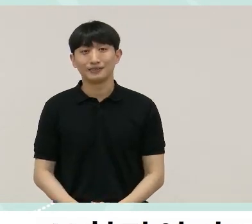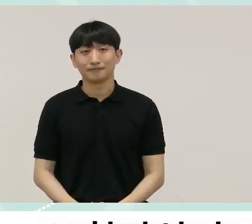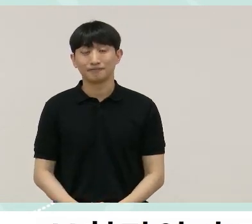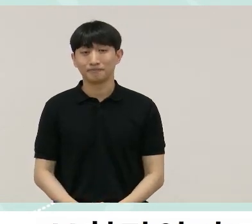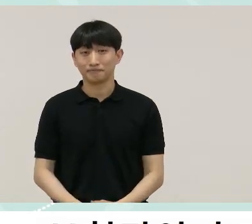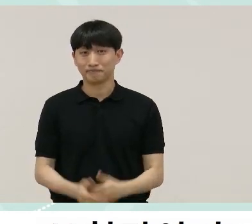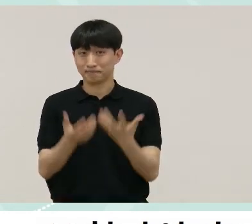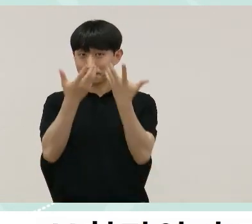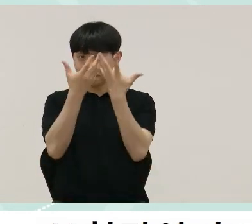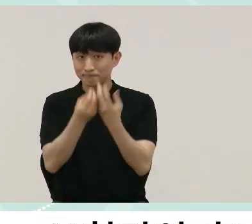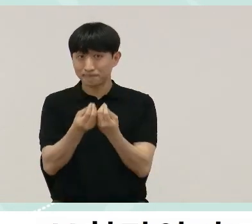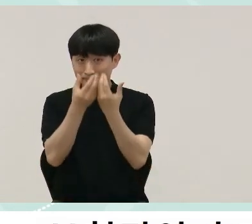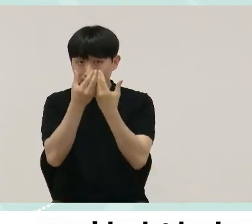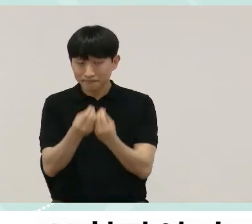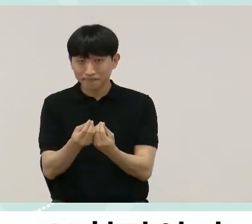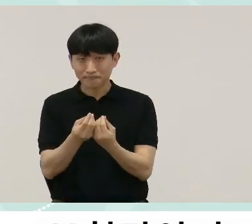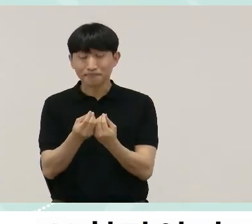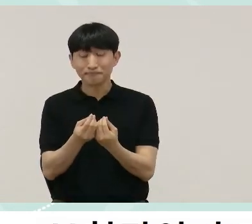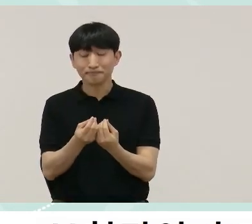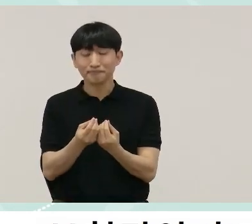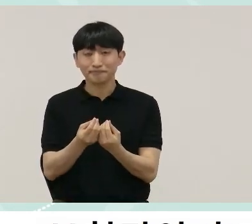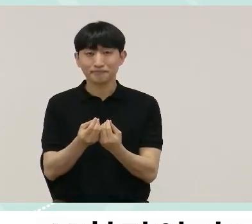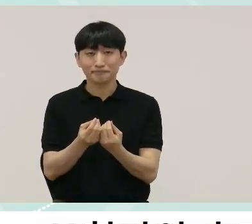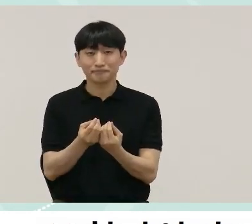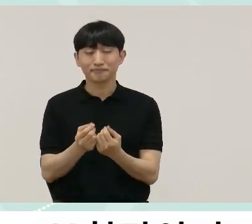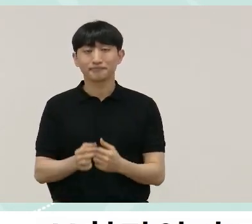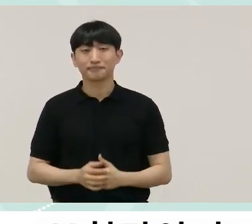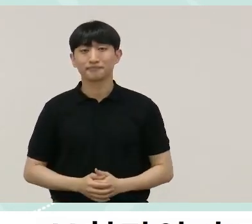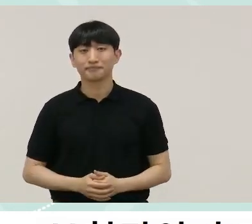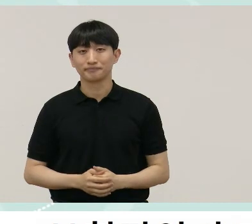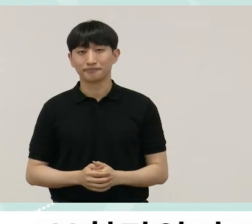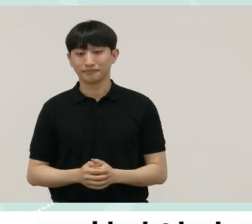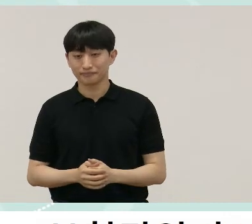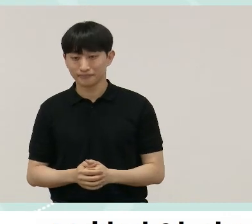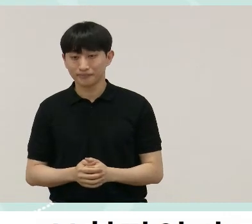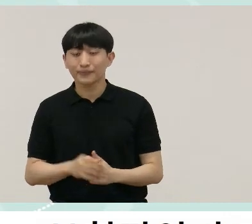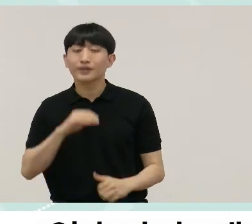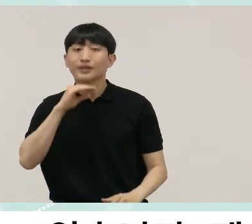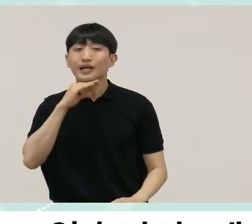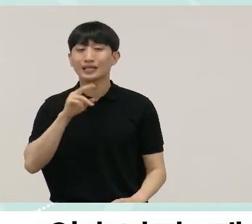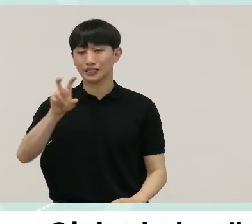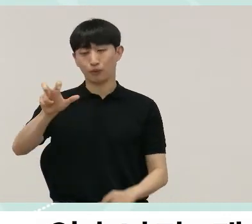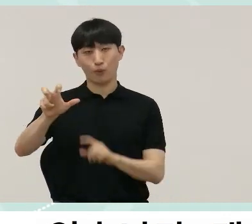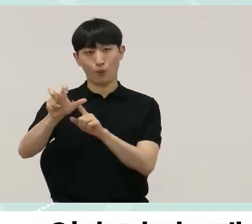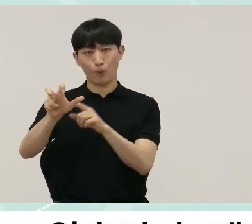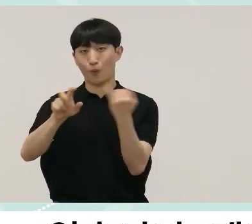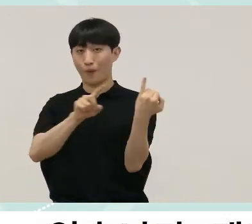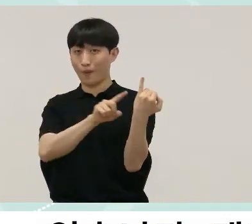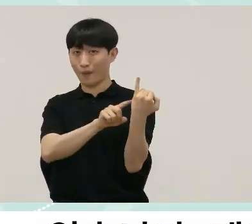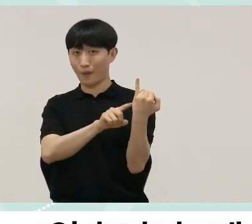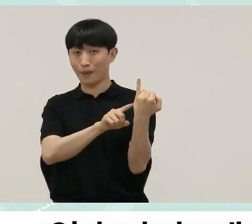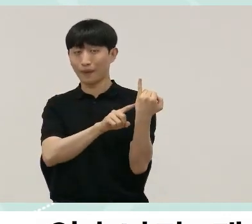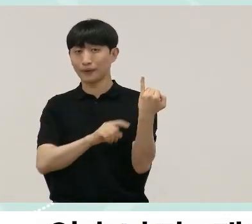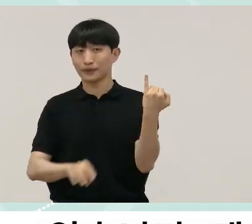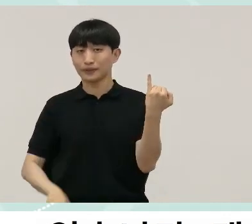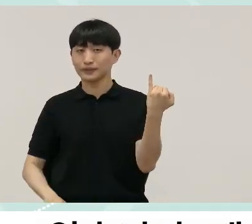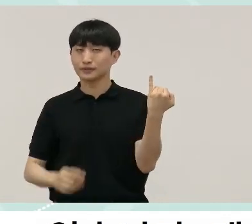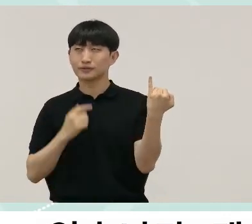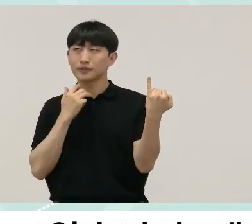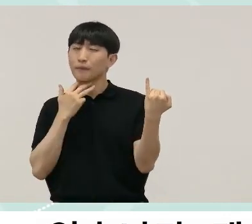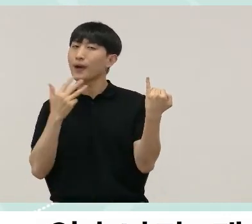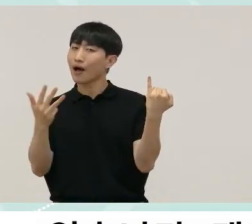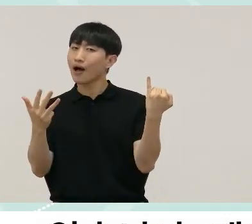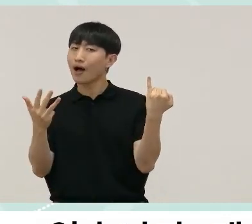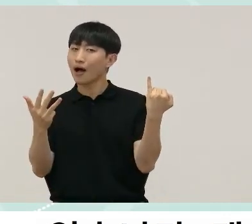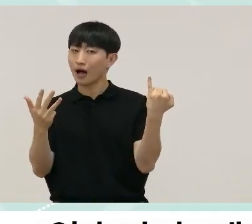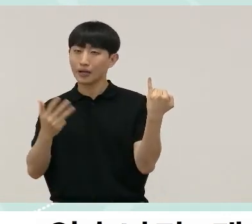케이스 몇 가지를 보여드리고 마무리하도록 하겠습니다. 25세 여자인데요. 이 여자는 8세 때 첫